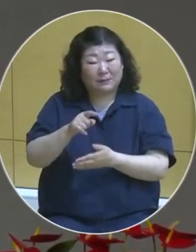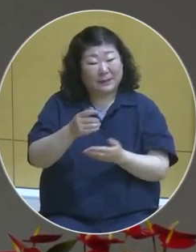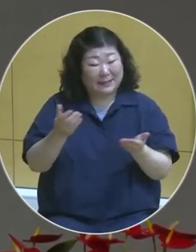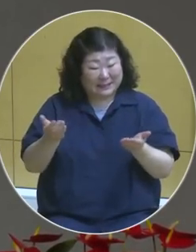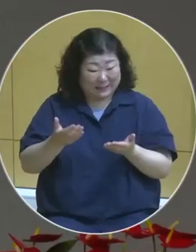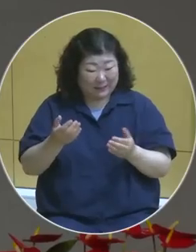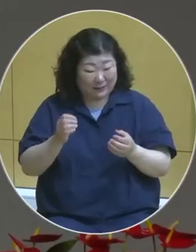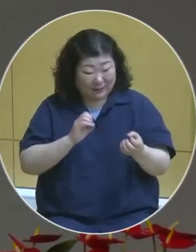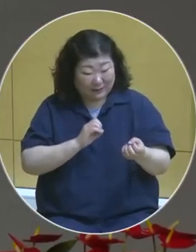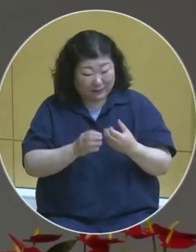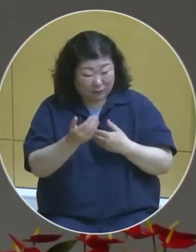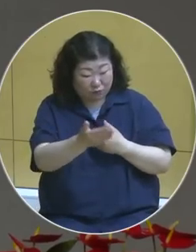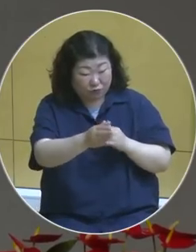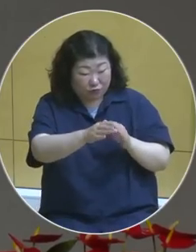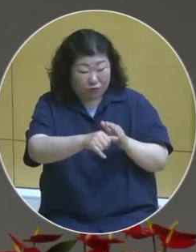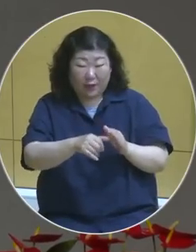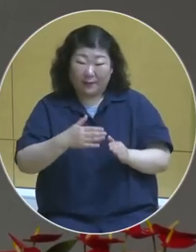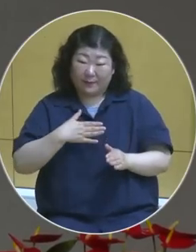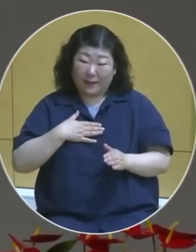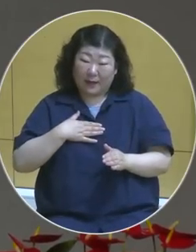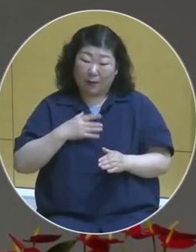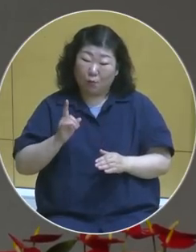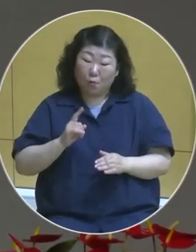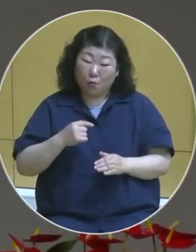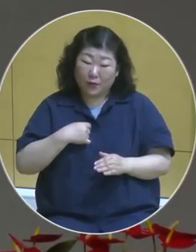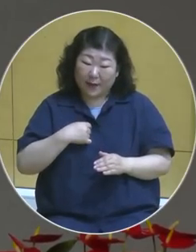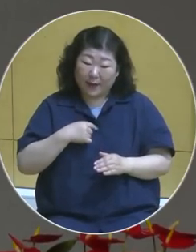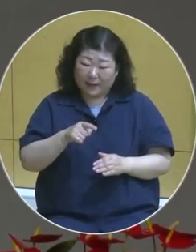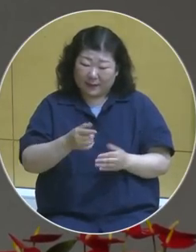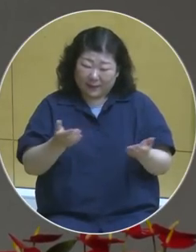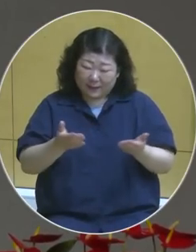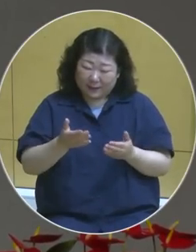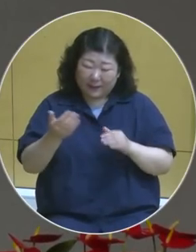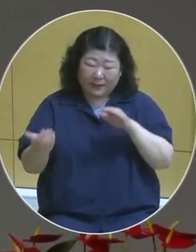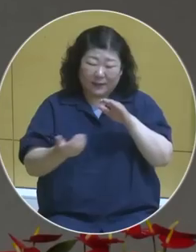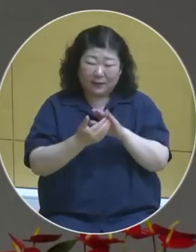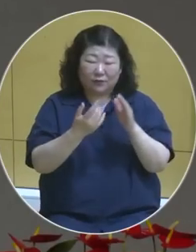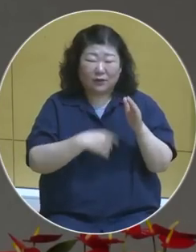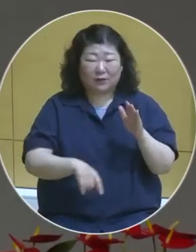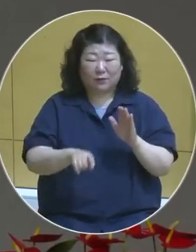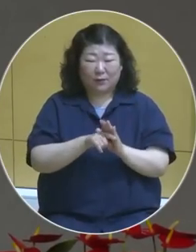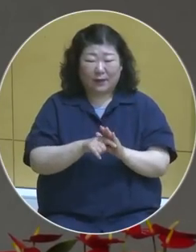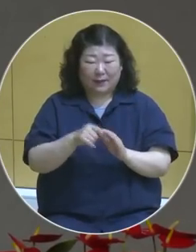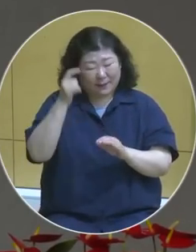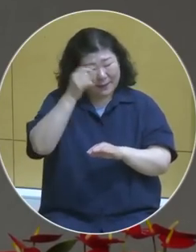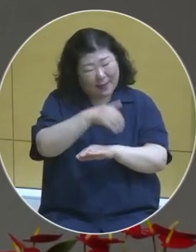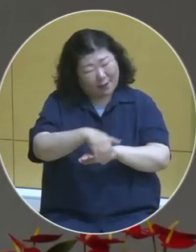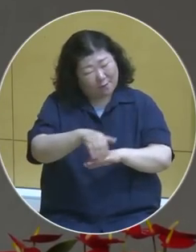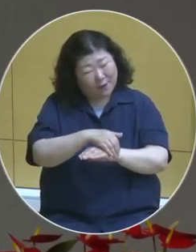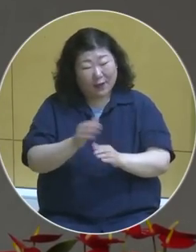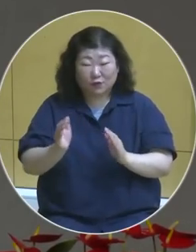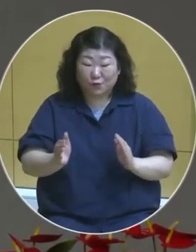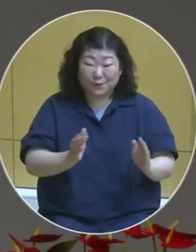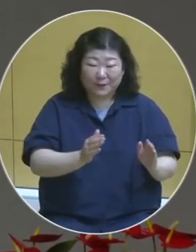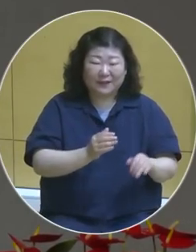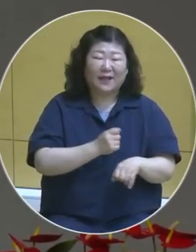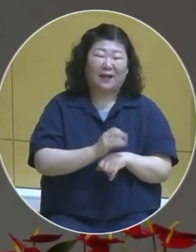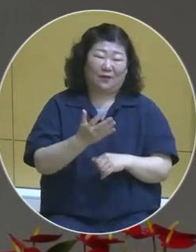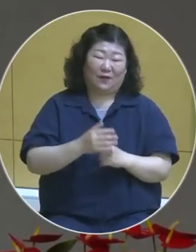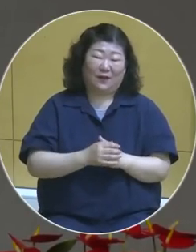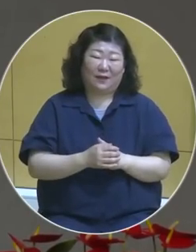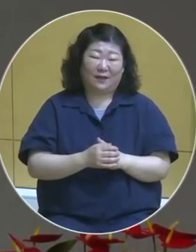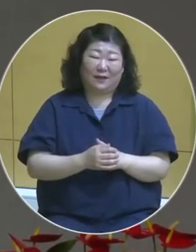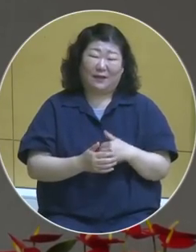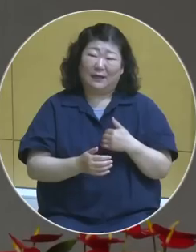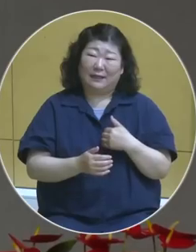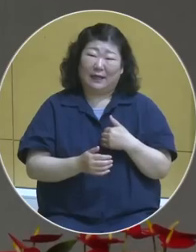때에 내가 이 일을 이루기 위한 준비와 계획을 기도하면서 준비하는 겁니다. 나는 별로